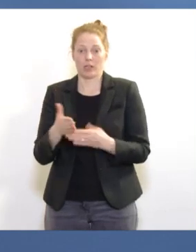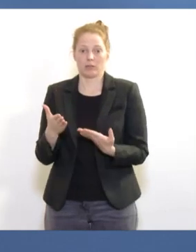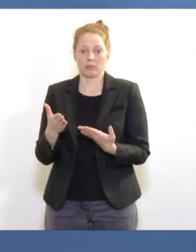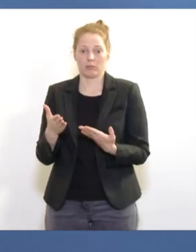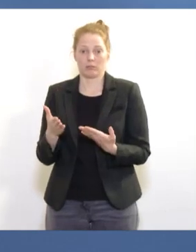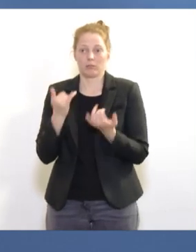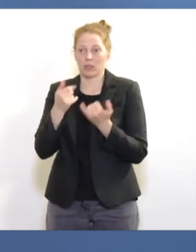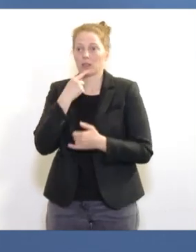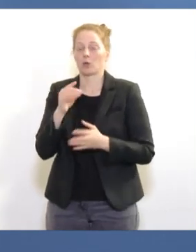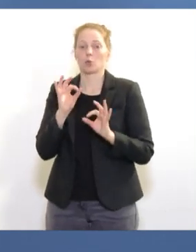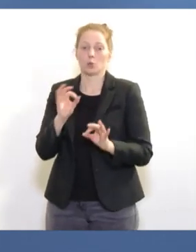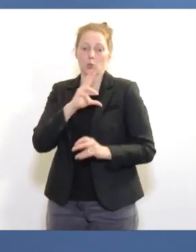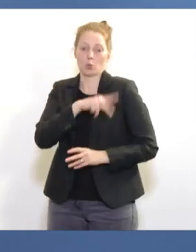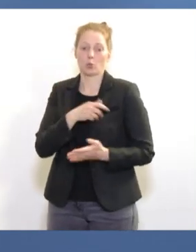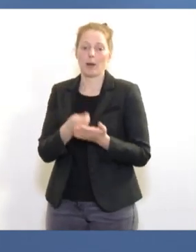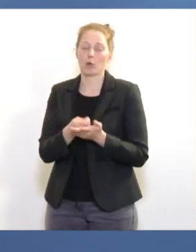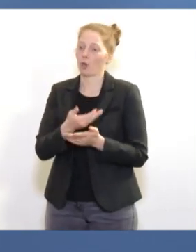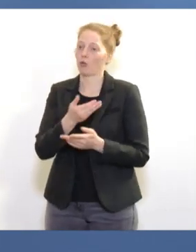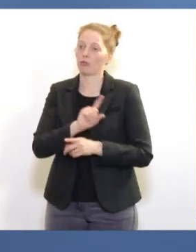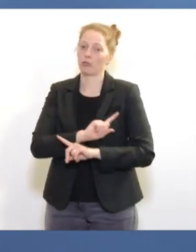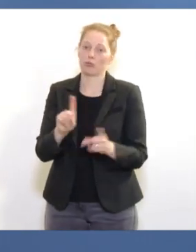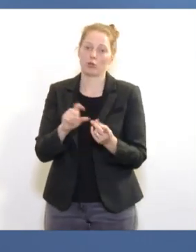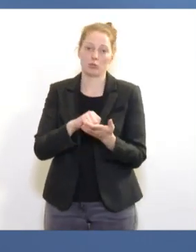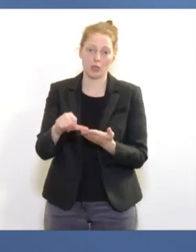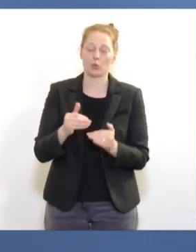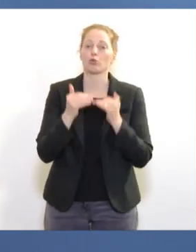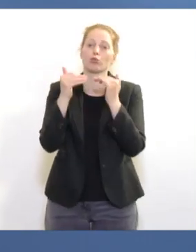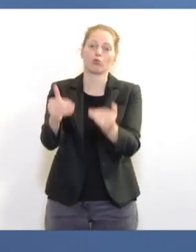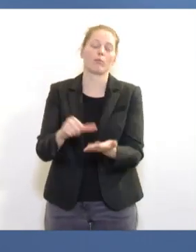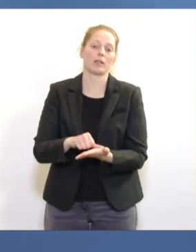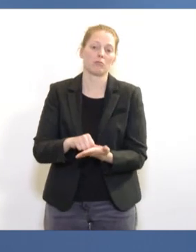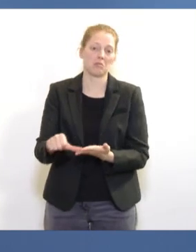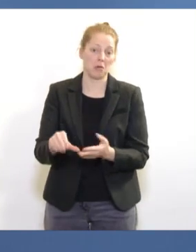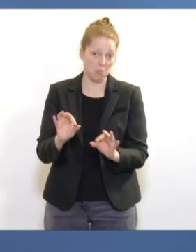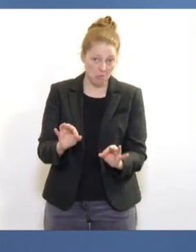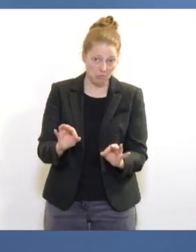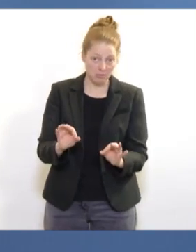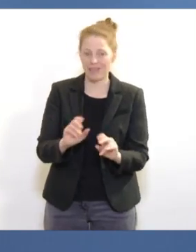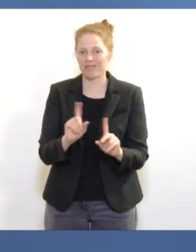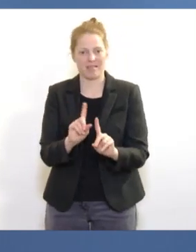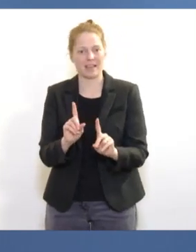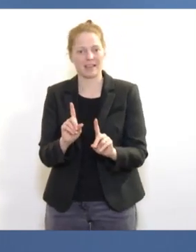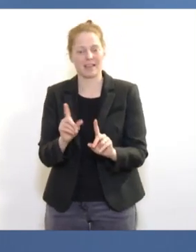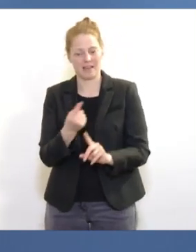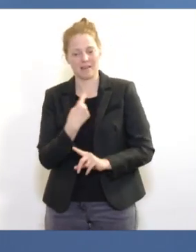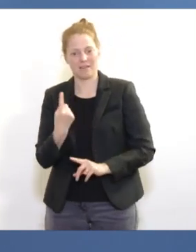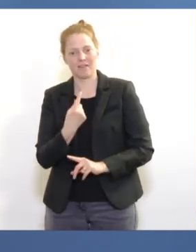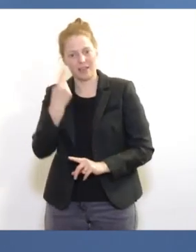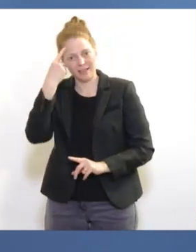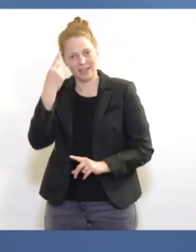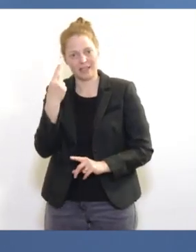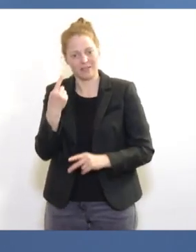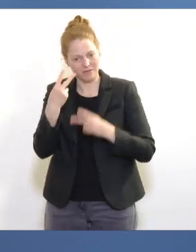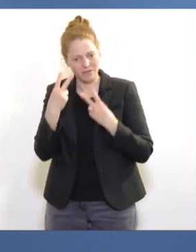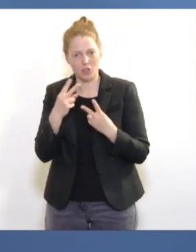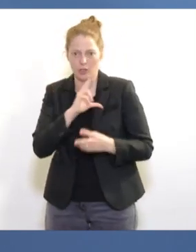es an der Reihe ist, wenn ihr den Chargesozialen nicht bezahlt. Eigentlich, und das weiß ein Mensch, ist das eine